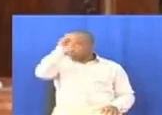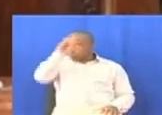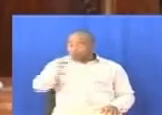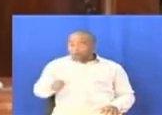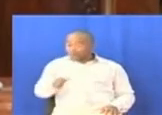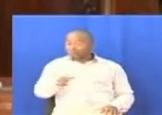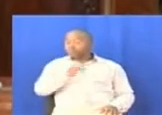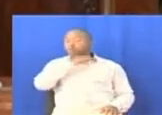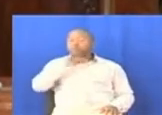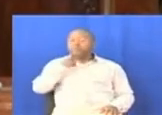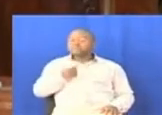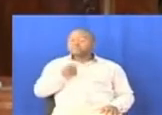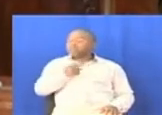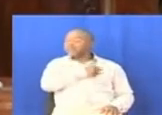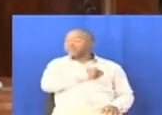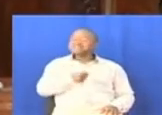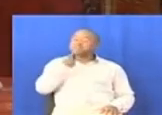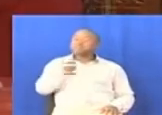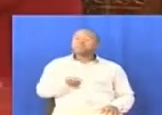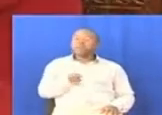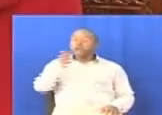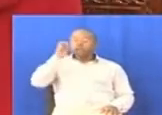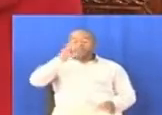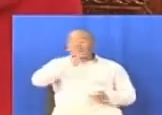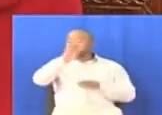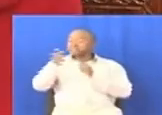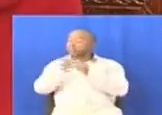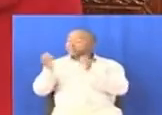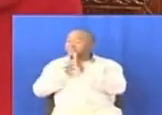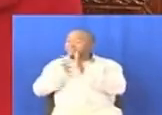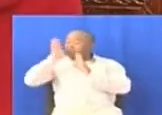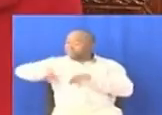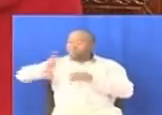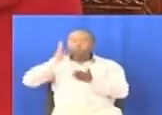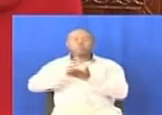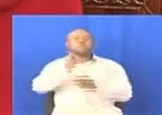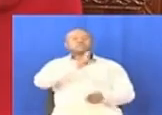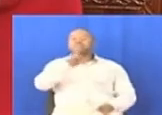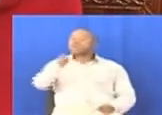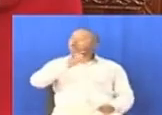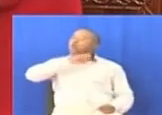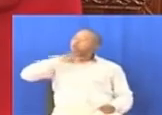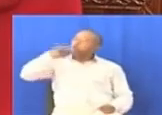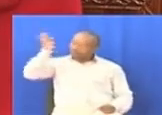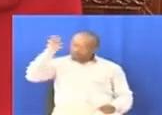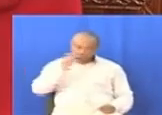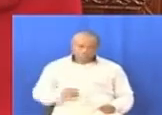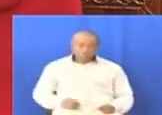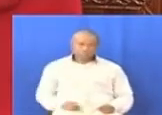mdomoni kwamba kasema corona imekwisha, si kweli, nyenye ni warongo.